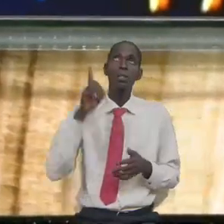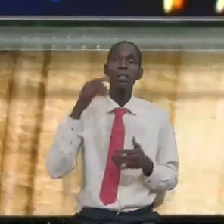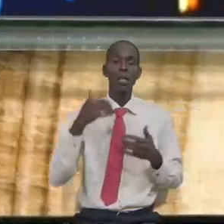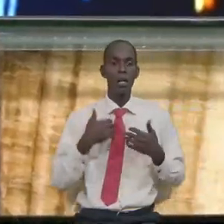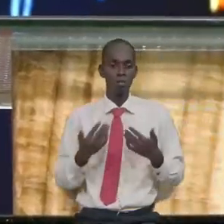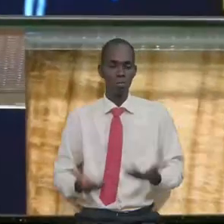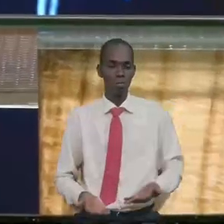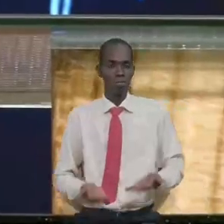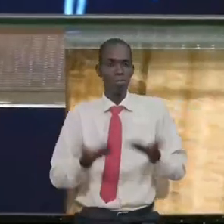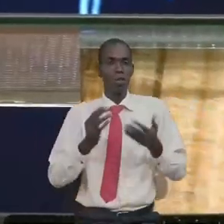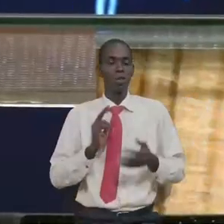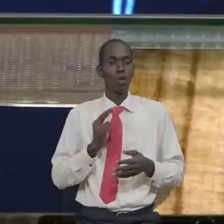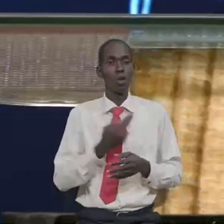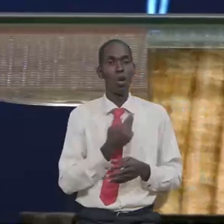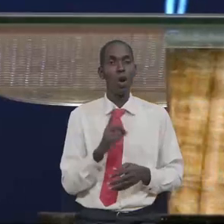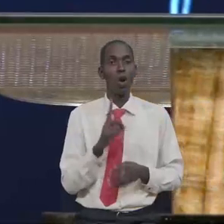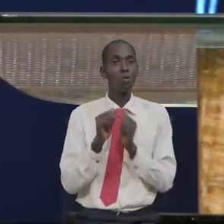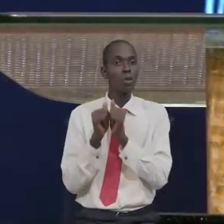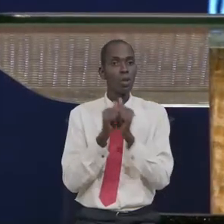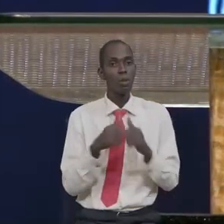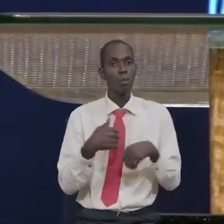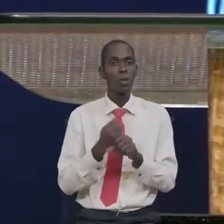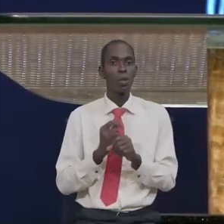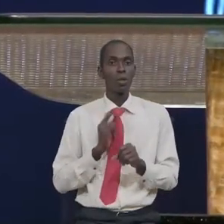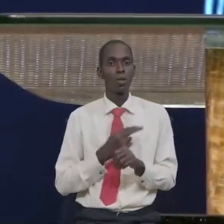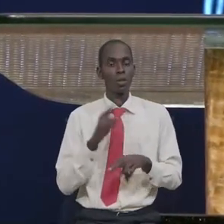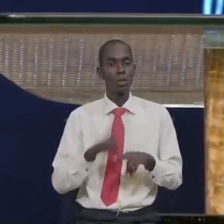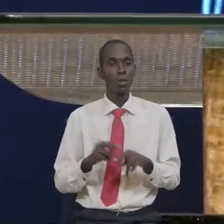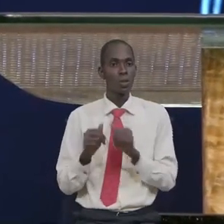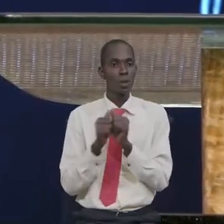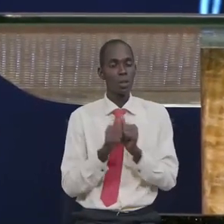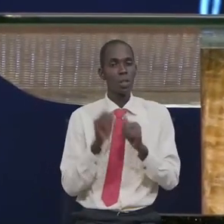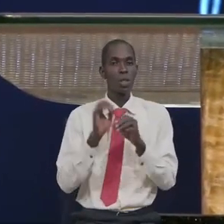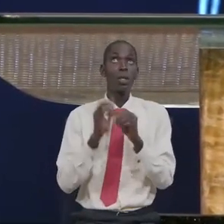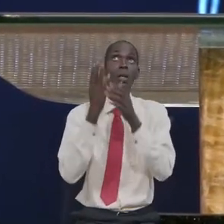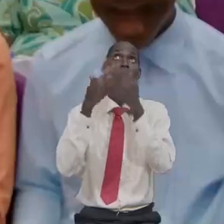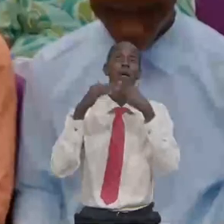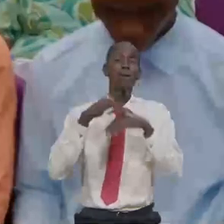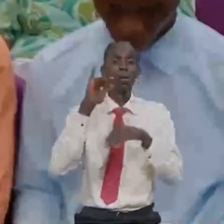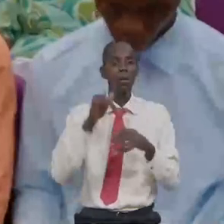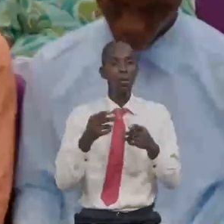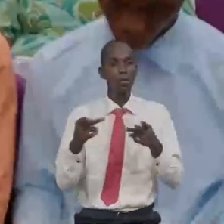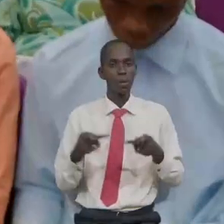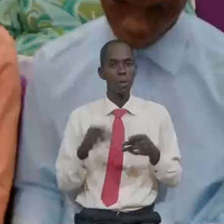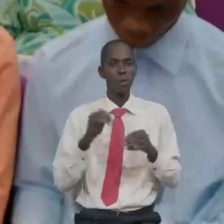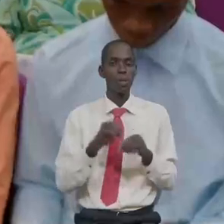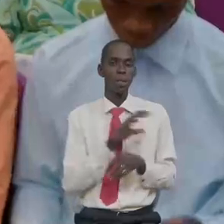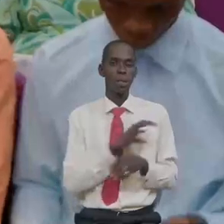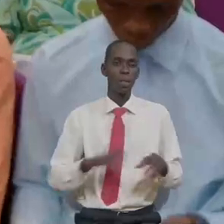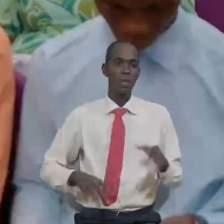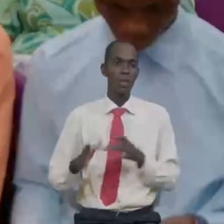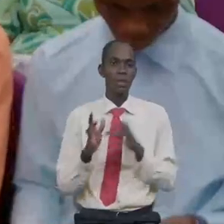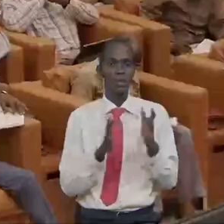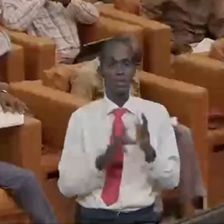2:6. Éphésiens 2:6. Il nous a ressuscités ensemble et nous a fait asseoir